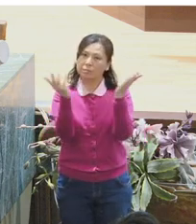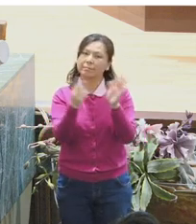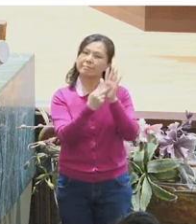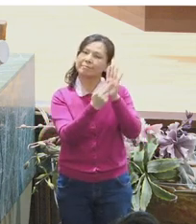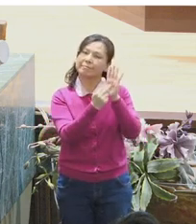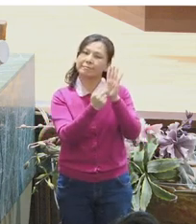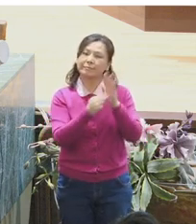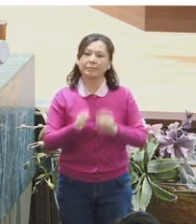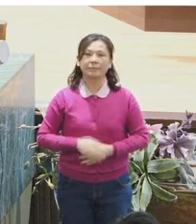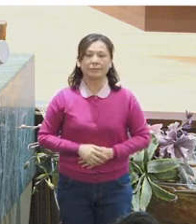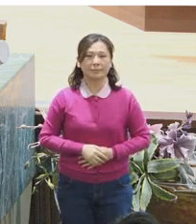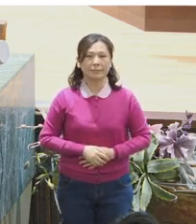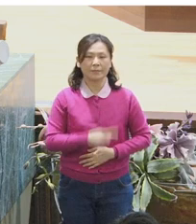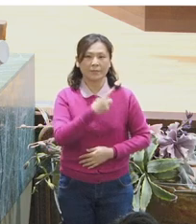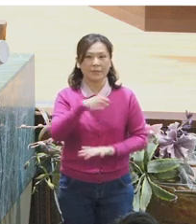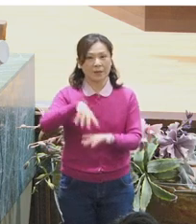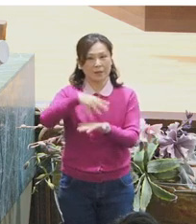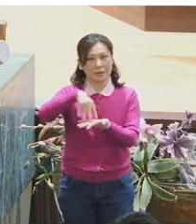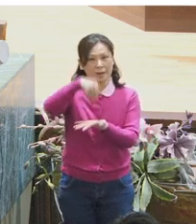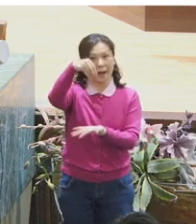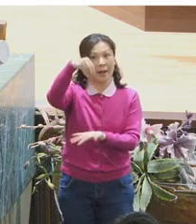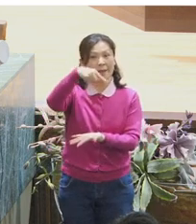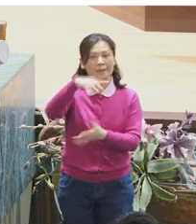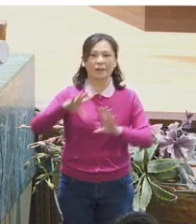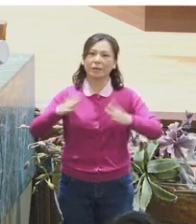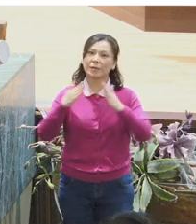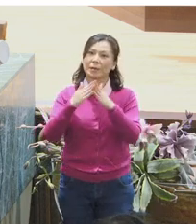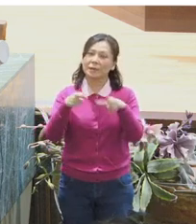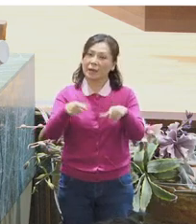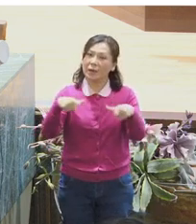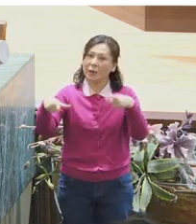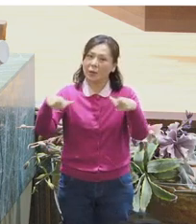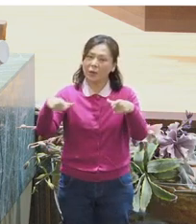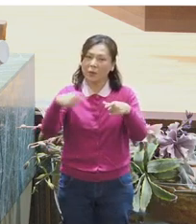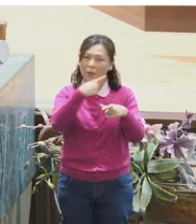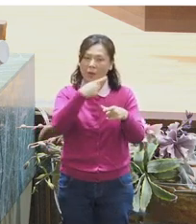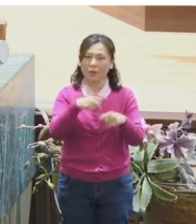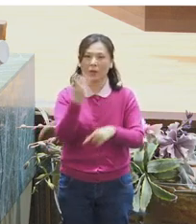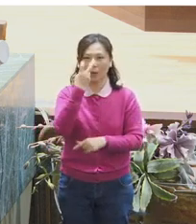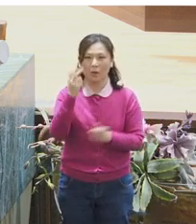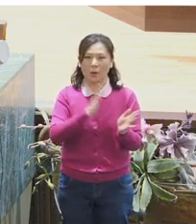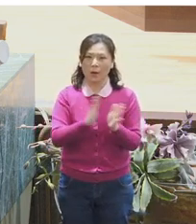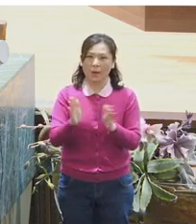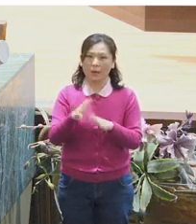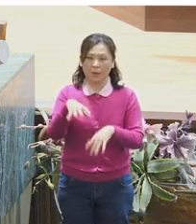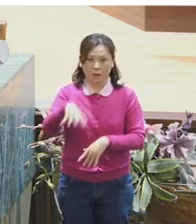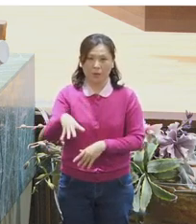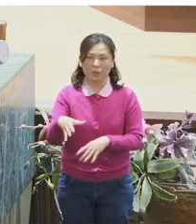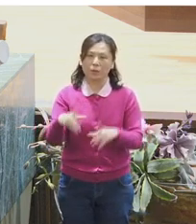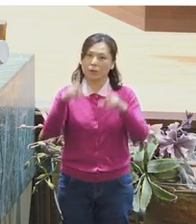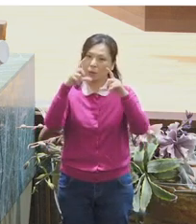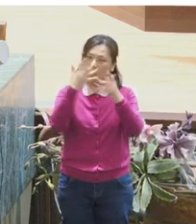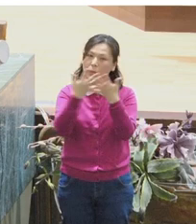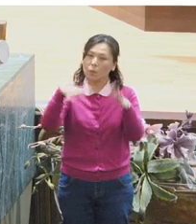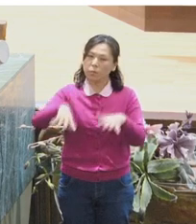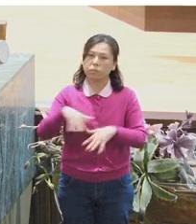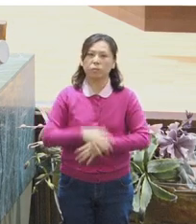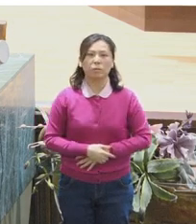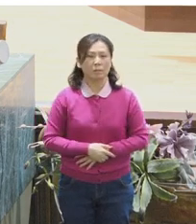是阿里山国家公园管理处上面的一张图，那它是达那里谷